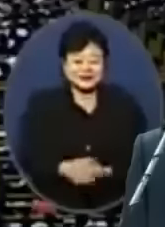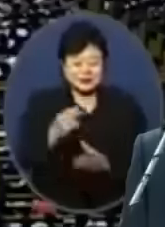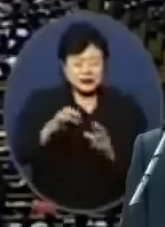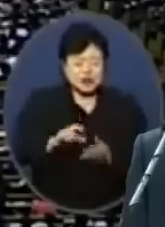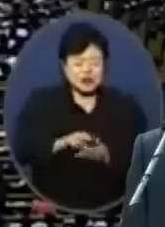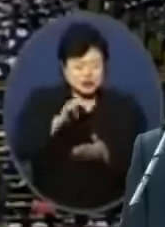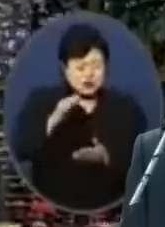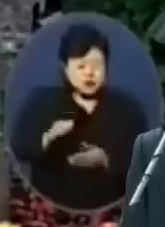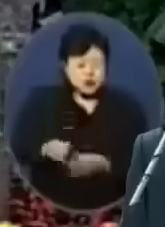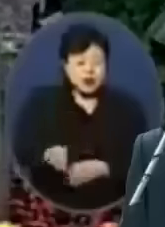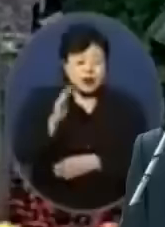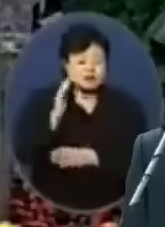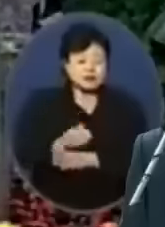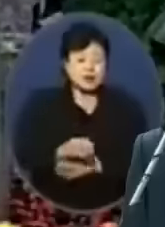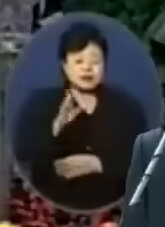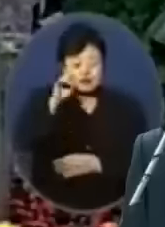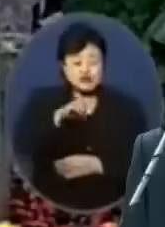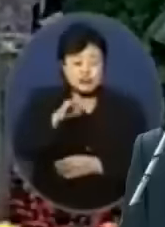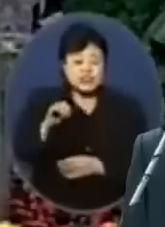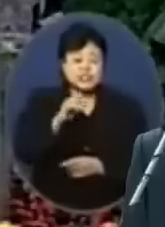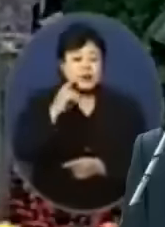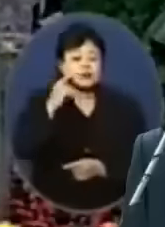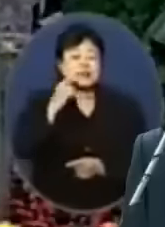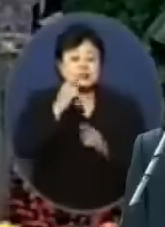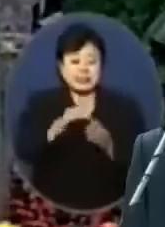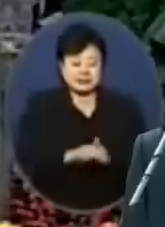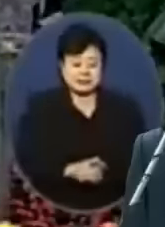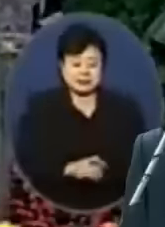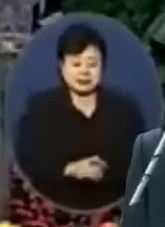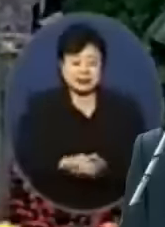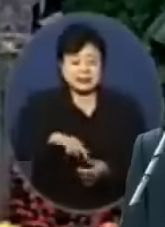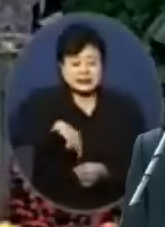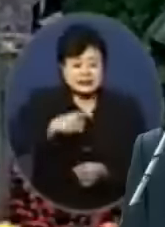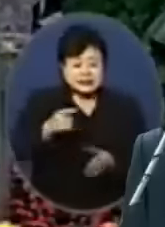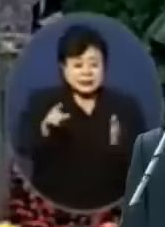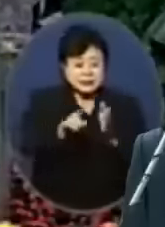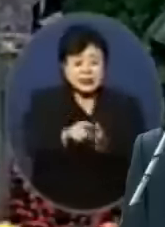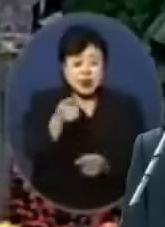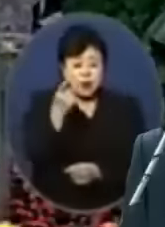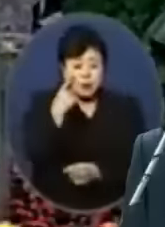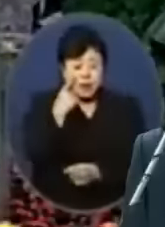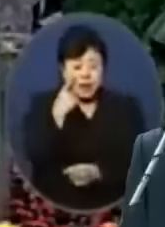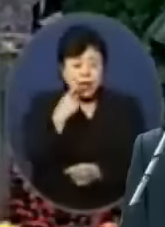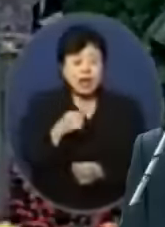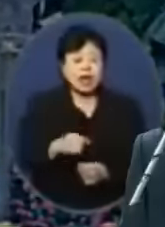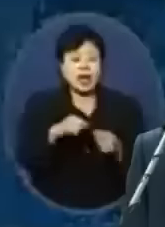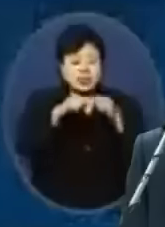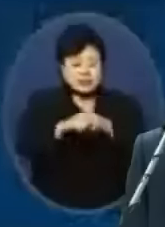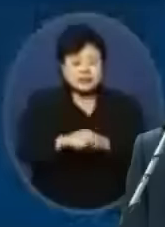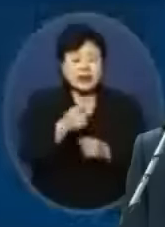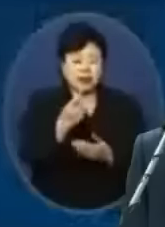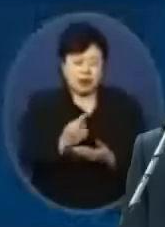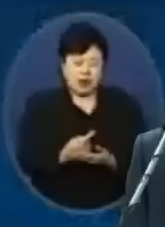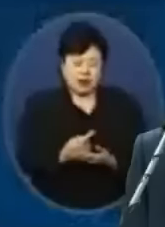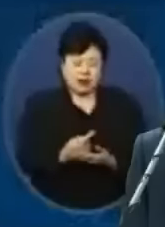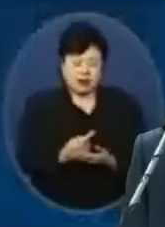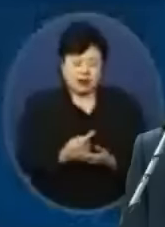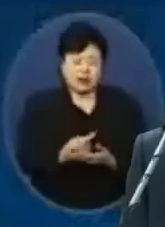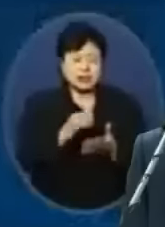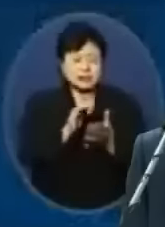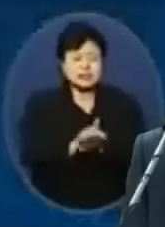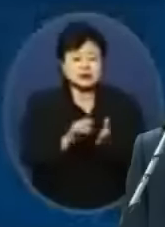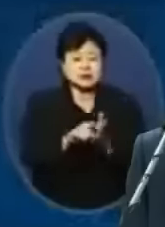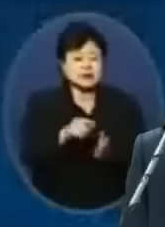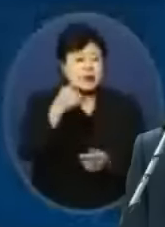유명한 부흥사였던 D.L. 무디는 이렇게 말했습니다. 그대 자신을 믿어보라. 실망할 때가 있을 것이다.